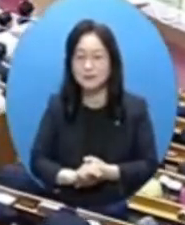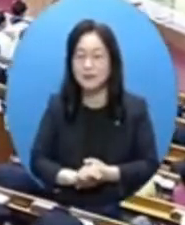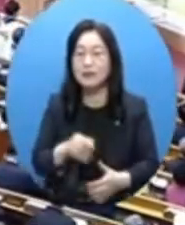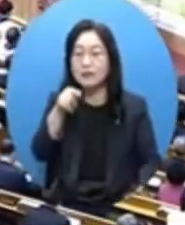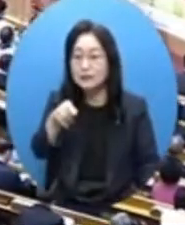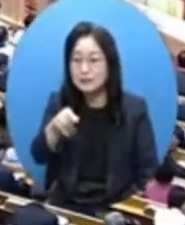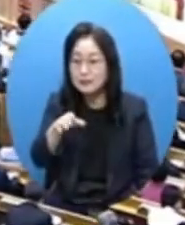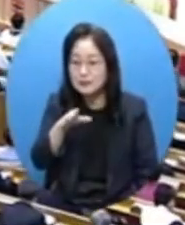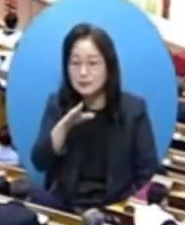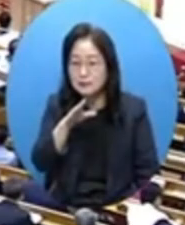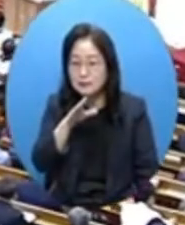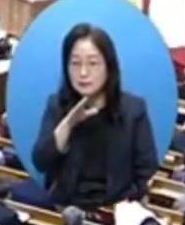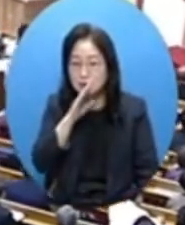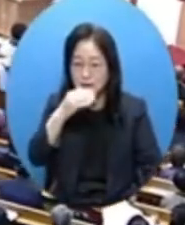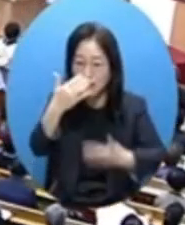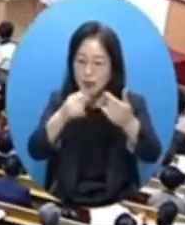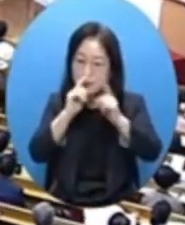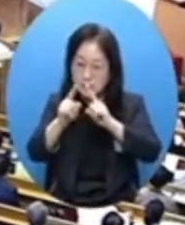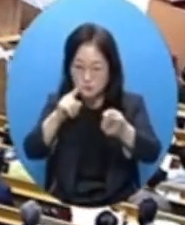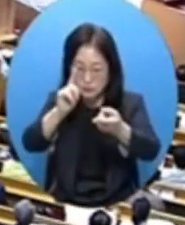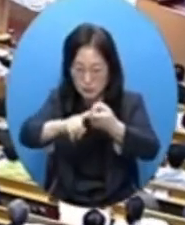이 말씀이